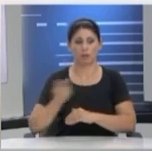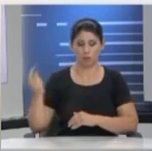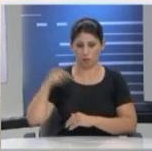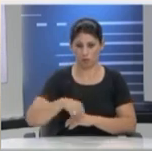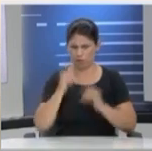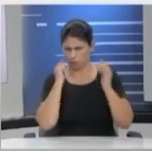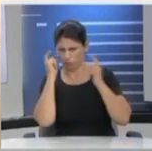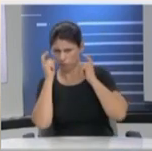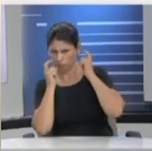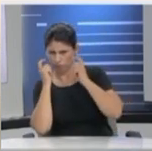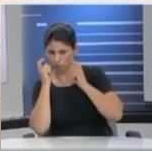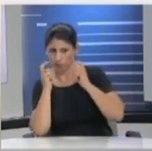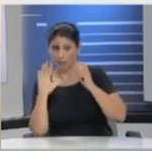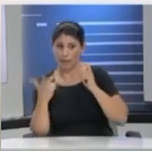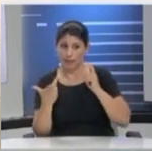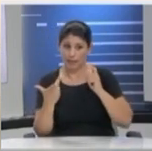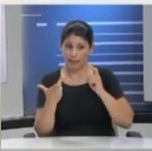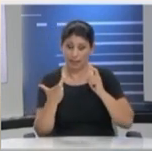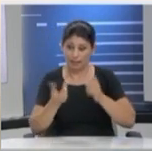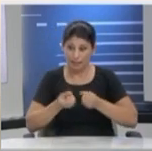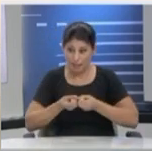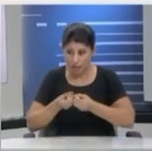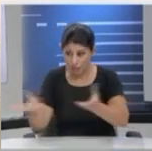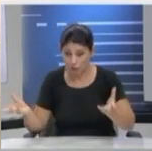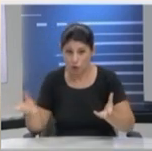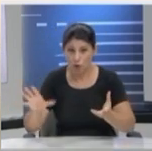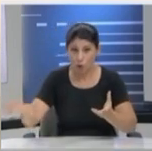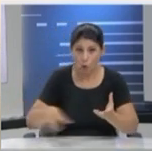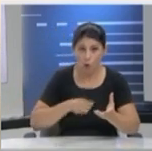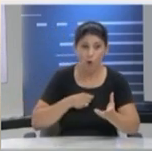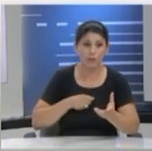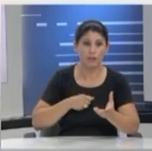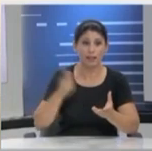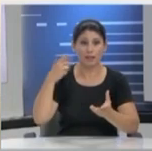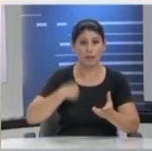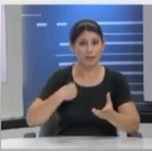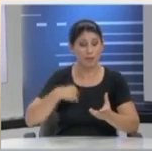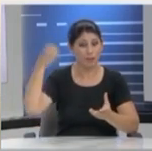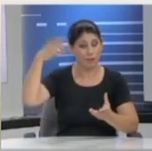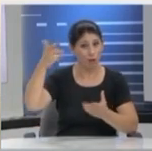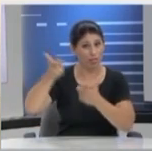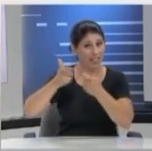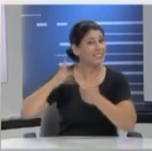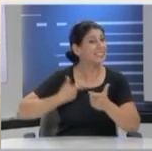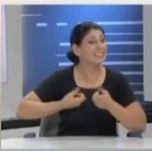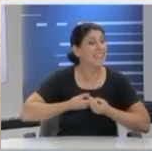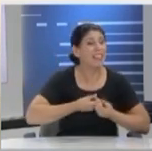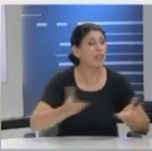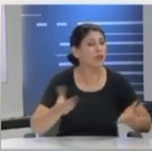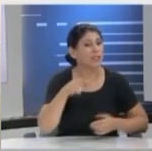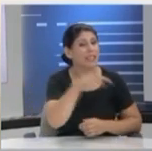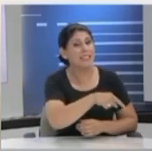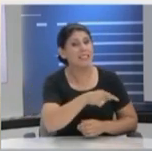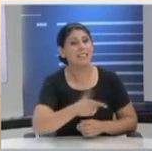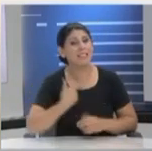λοιπόν, ο καχύποπτος, και λέω: για να δώσετε όλα αυτά και να πάρετε το πράσινο φως των δανειστών, τι μπορείτε να δώσετε